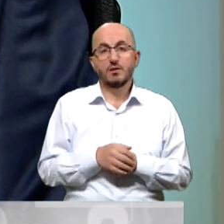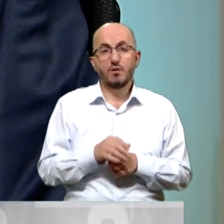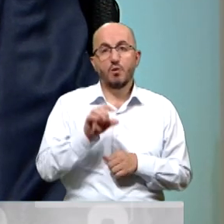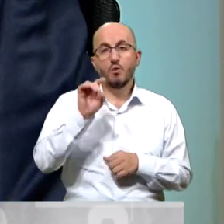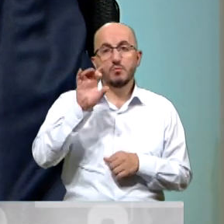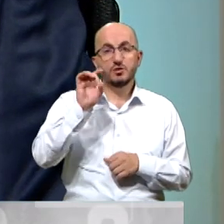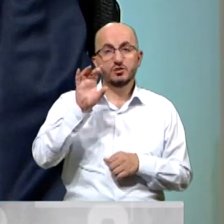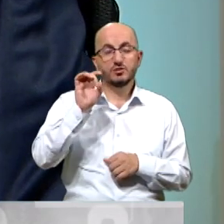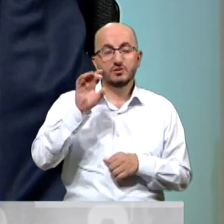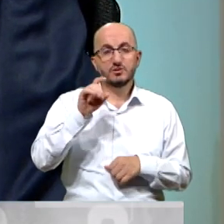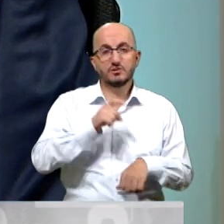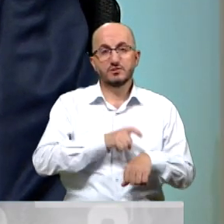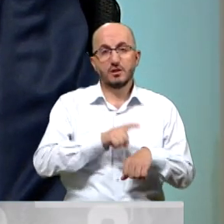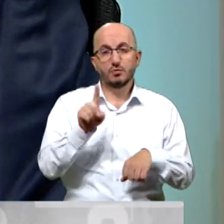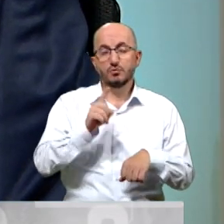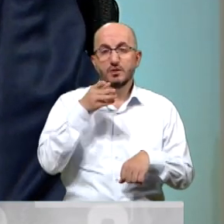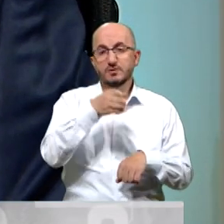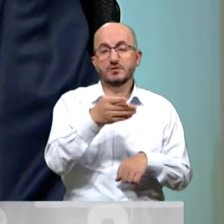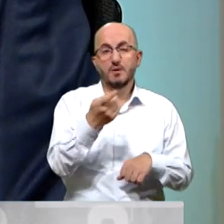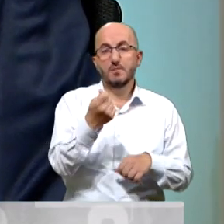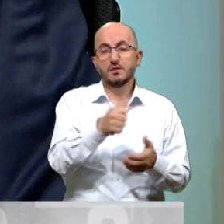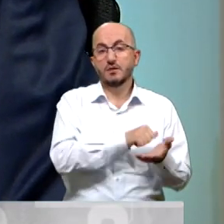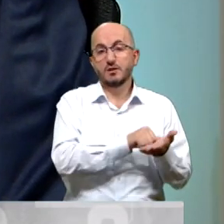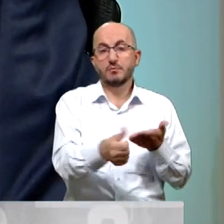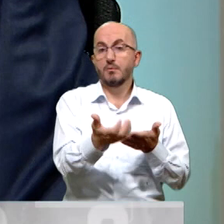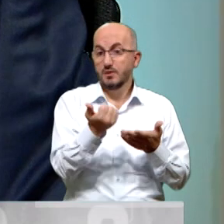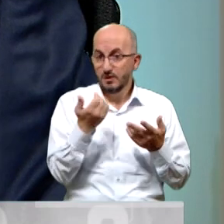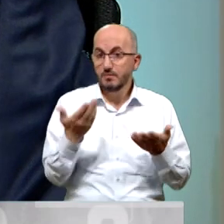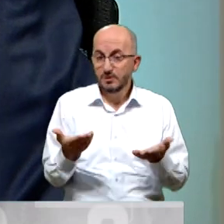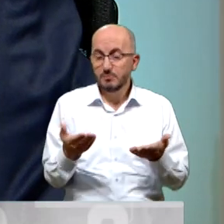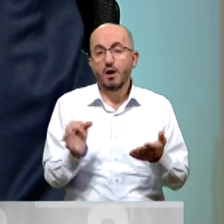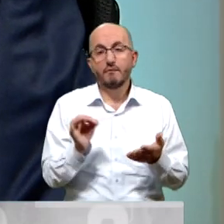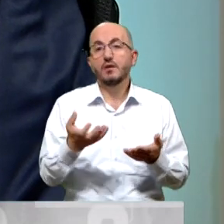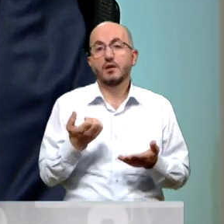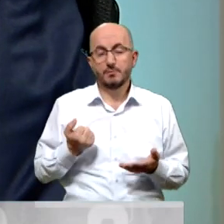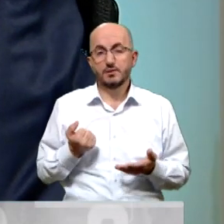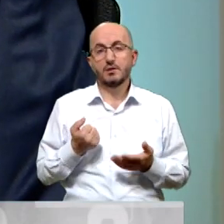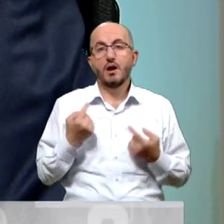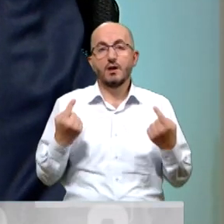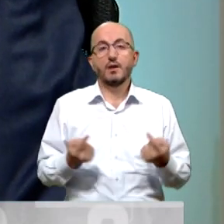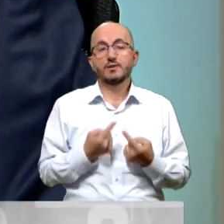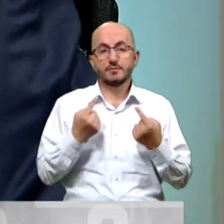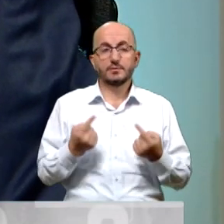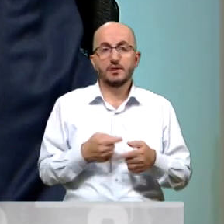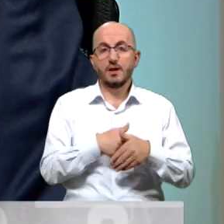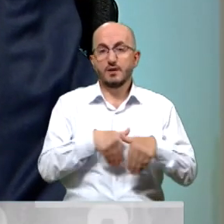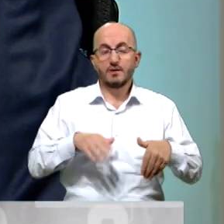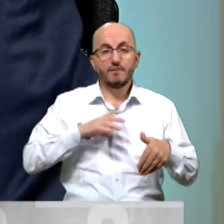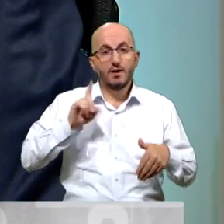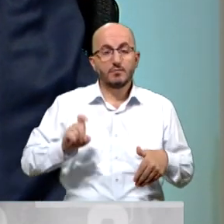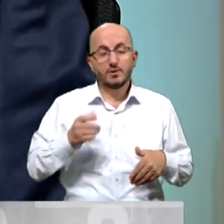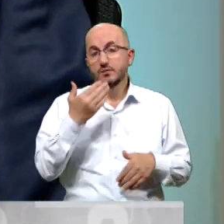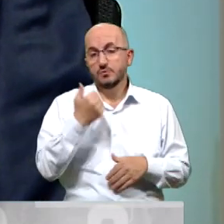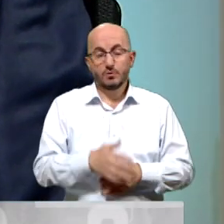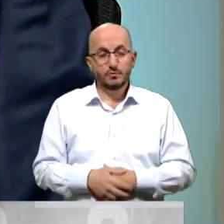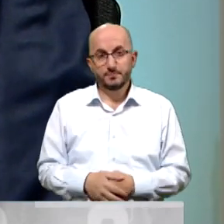15'inde saat 10'da gitse parasının tamamını alabilir mi? Alır. Alabilir. Herhangi bir engel var mı?